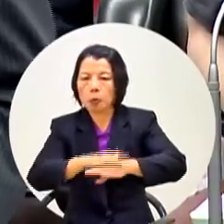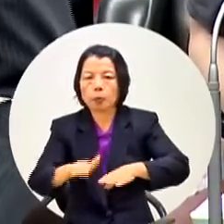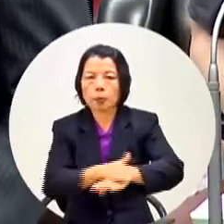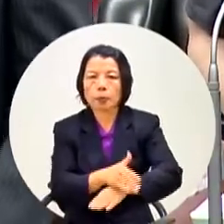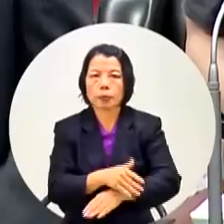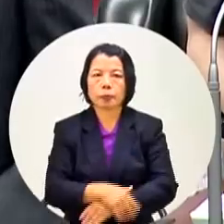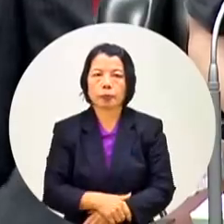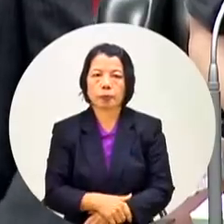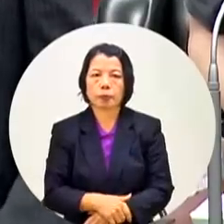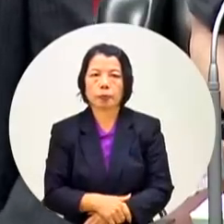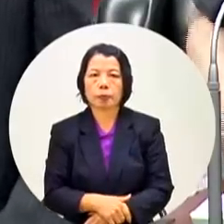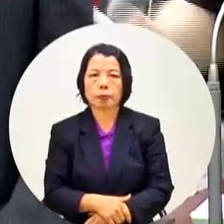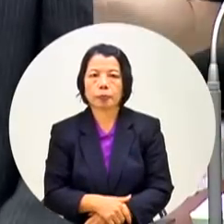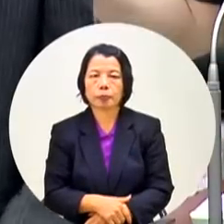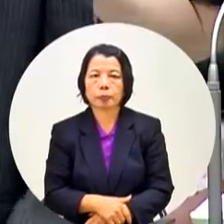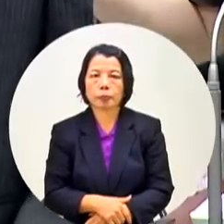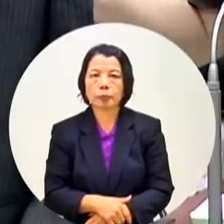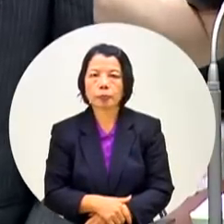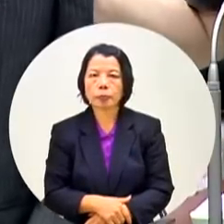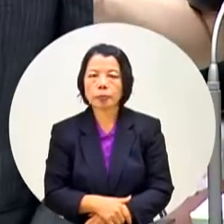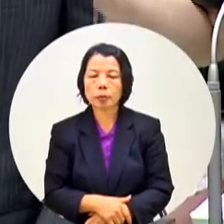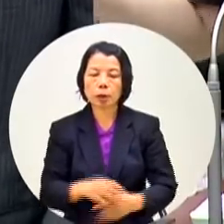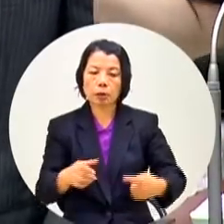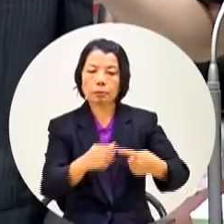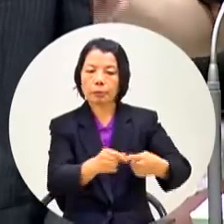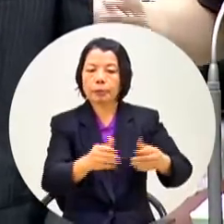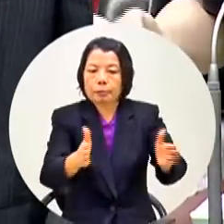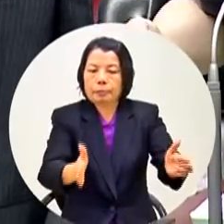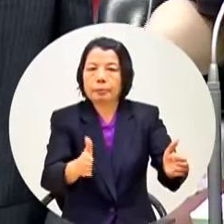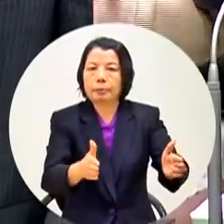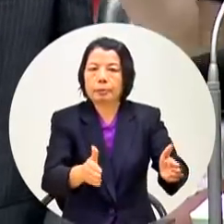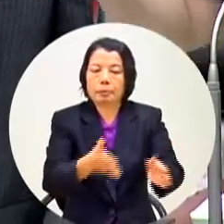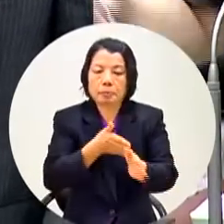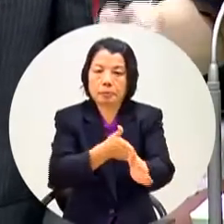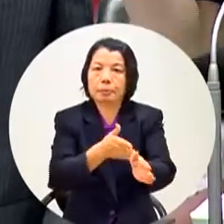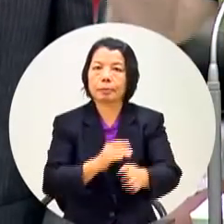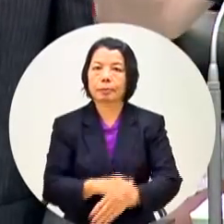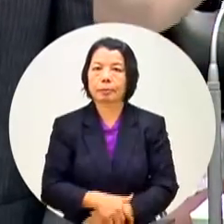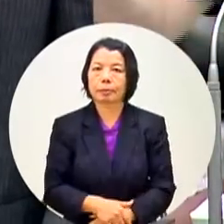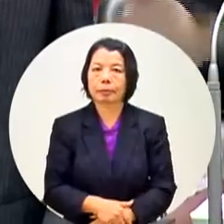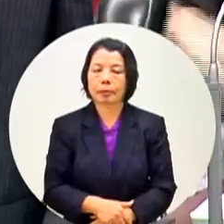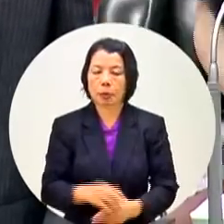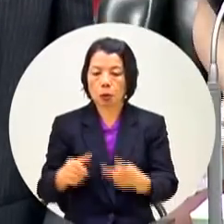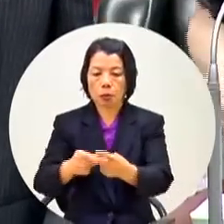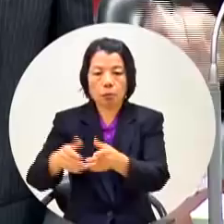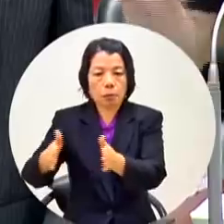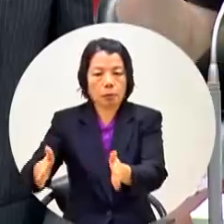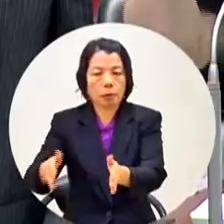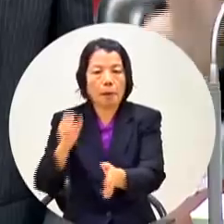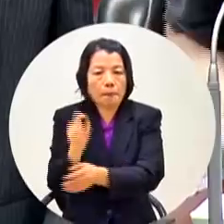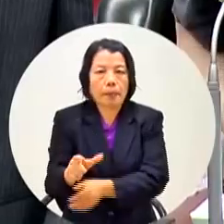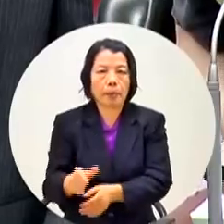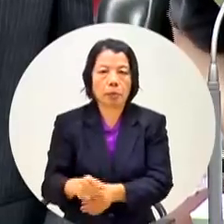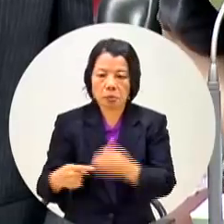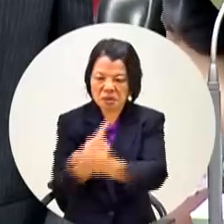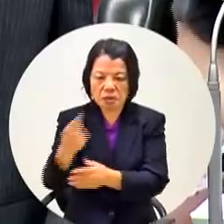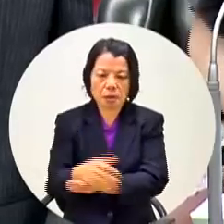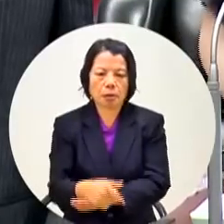如果我一阶的车厢，吼，哦，然后我二阶我要买，我只能限定说你只能用一阶的车厢，这样会